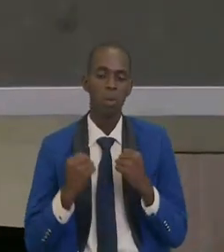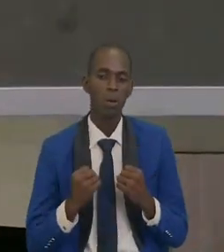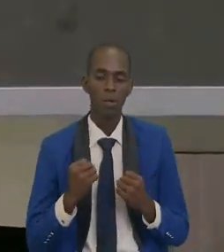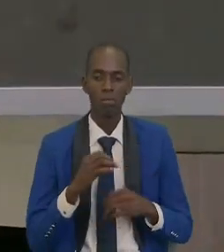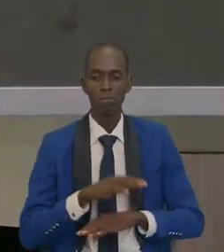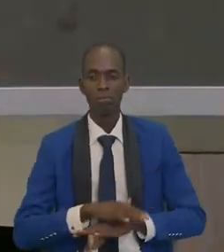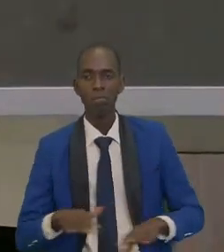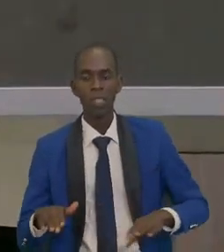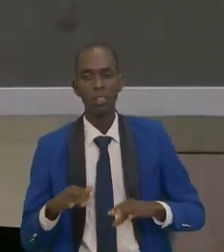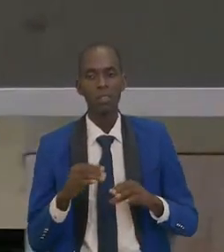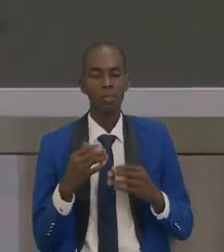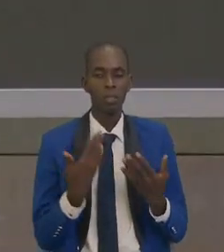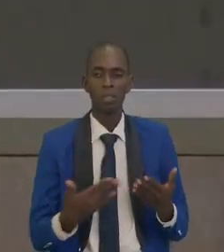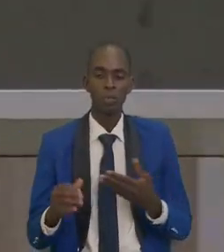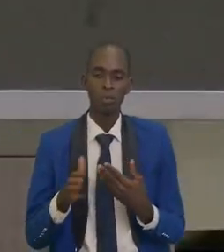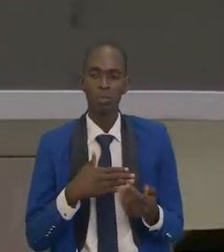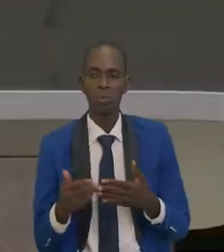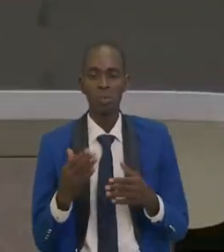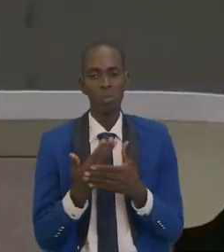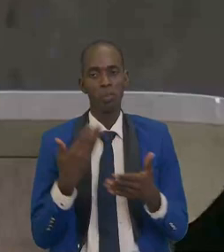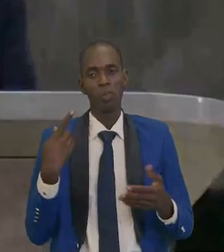impuissante devant la foi d'Abraham.